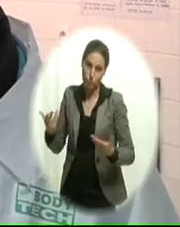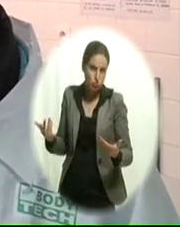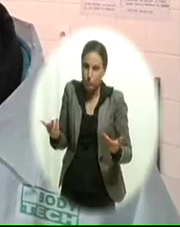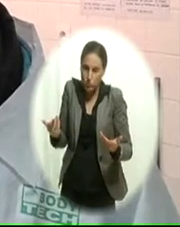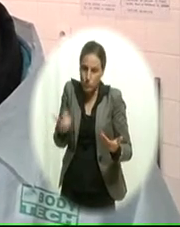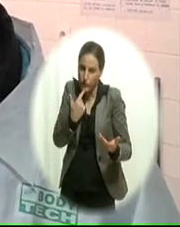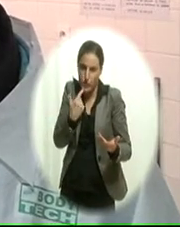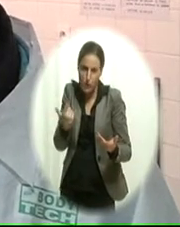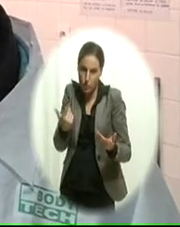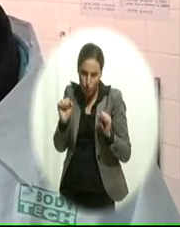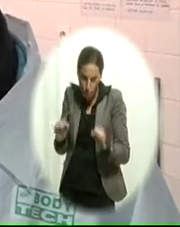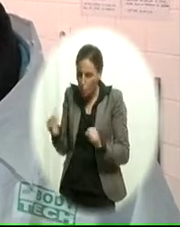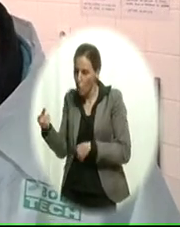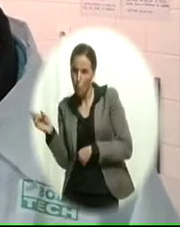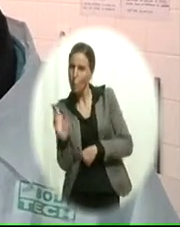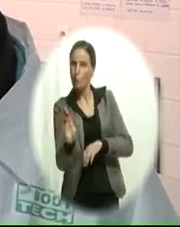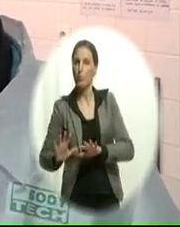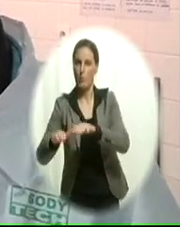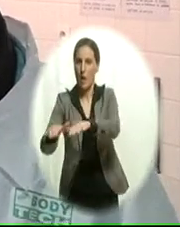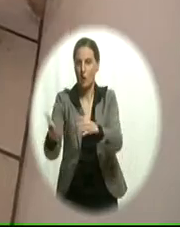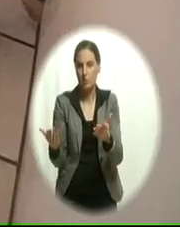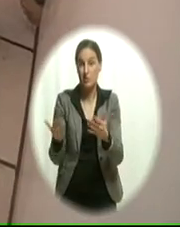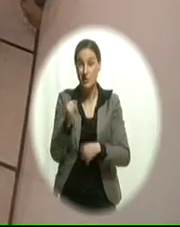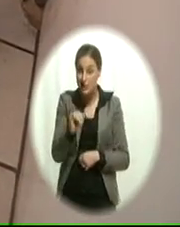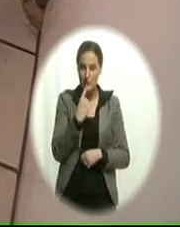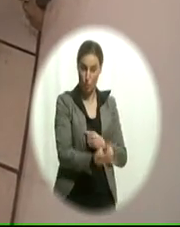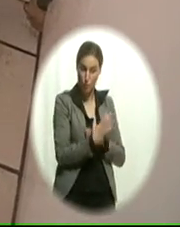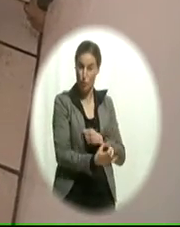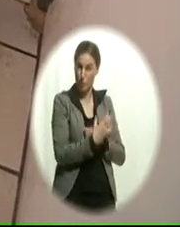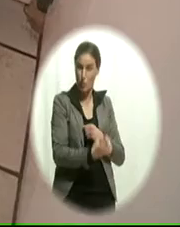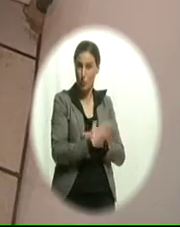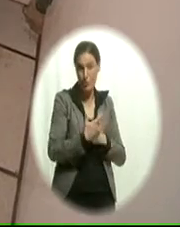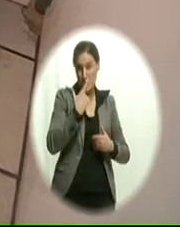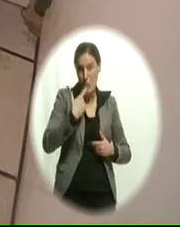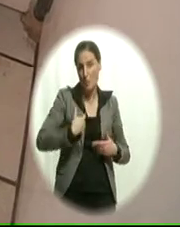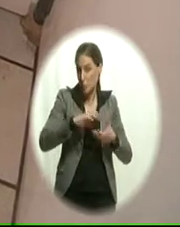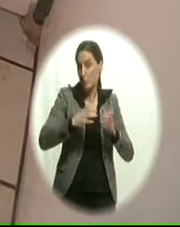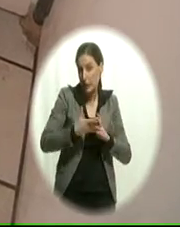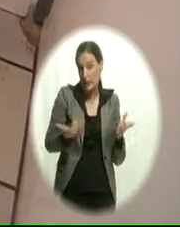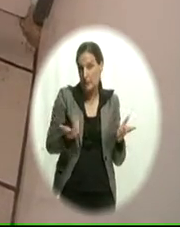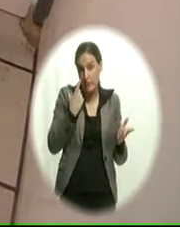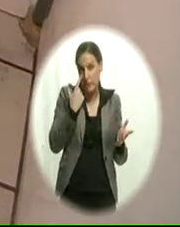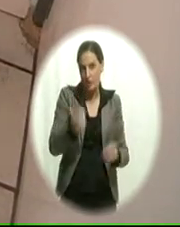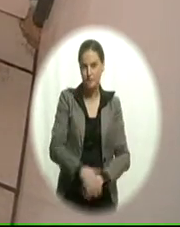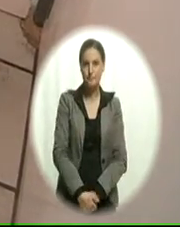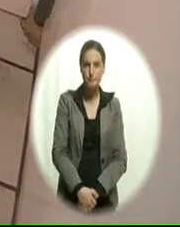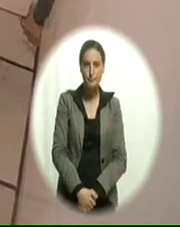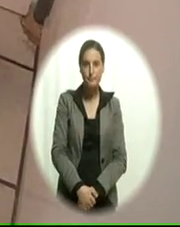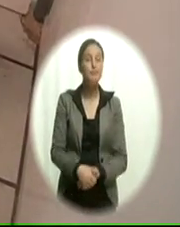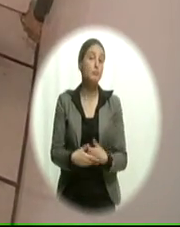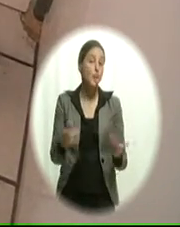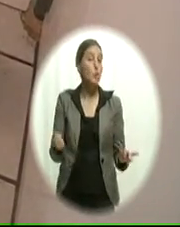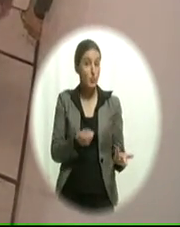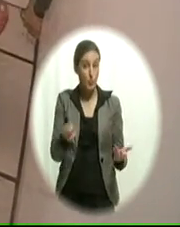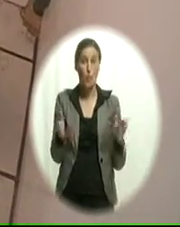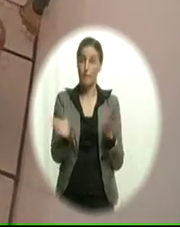refuse de manger comme ça tout seul et tout ça, ou en lui proposant, ça va être plus compliqué et là c'est un peu trop tôt pour le dire pour l'instant. Quoi. Les phoques devraient rester au